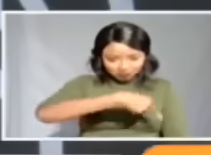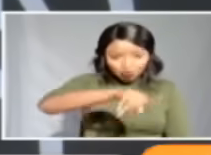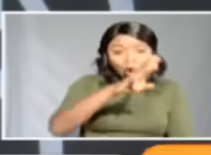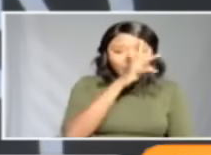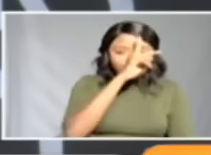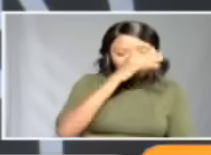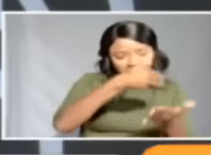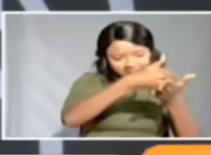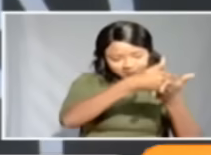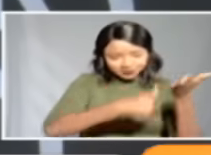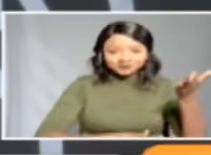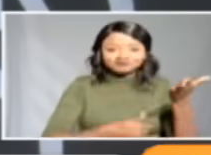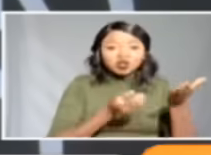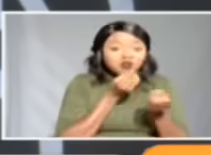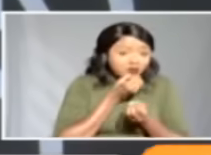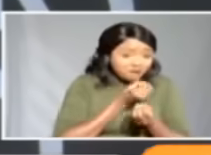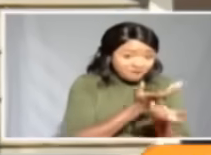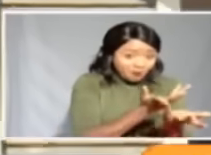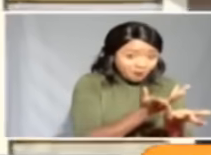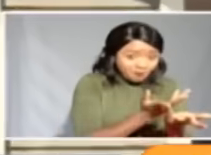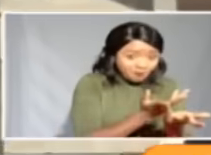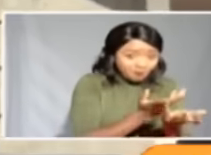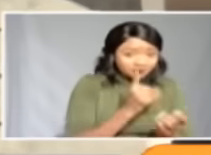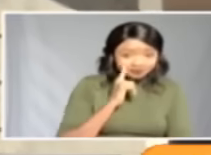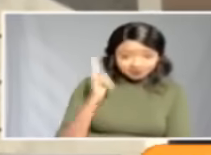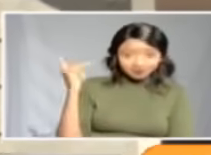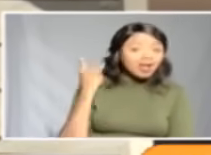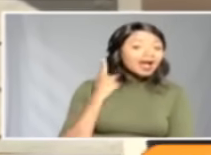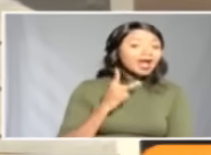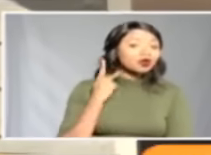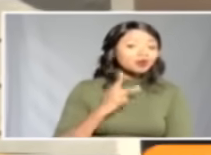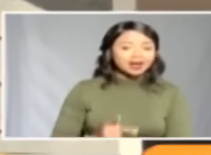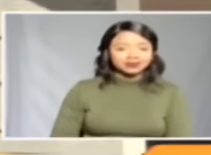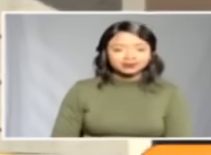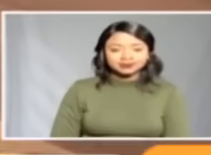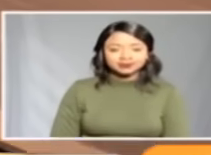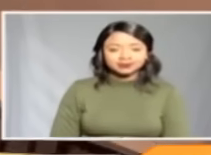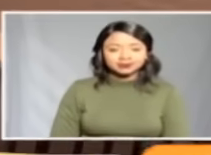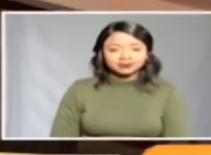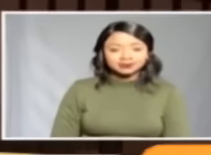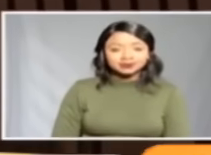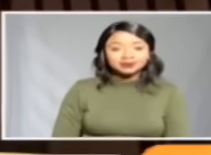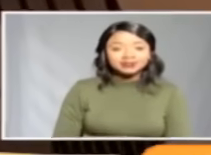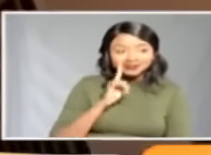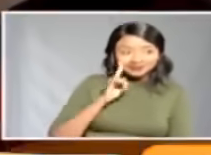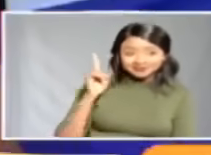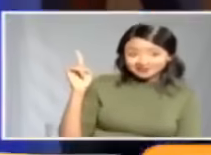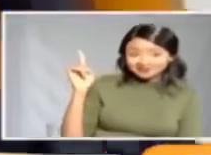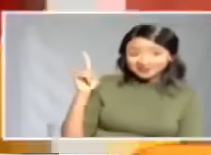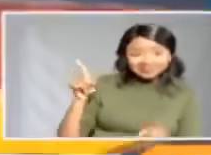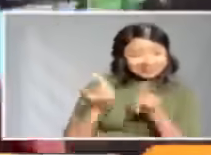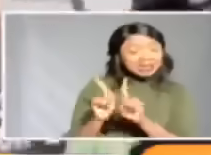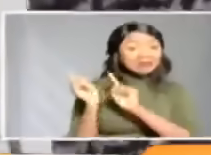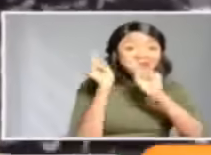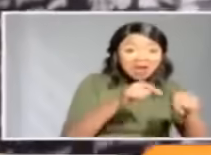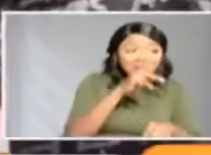wake hapa katika kituo cha polisi cha Kariobangi. Christine naye ndani ya kituo cha